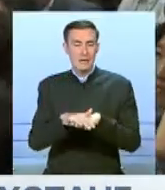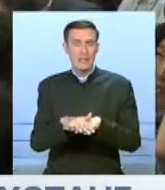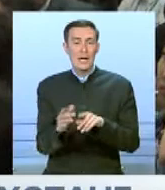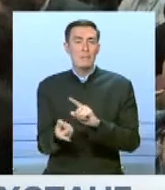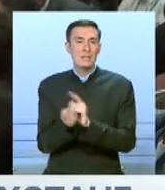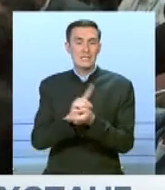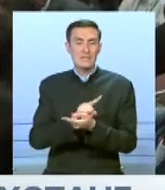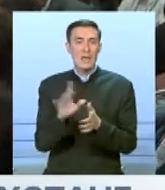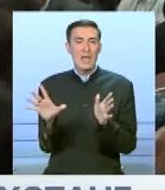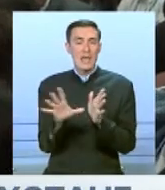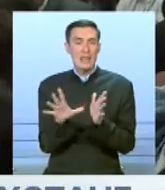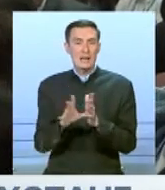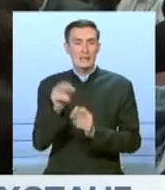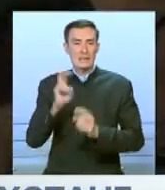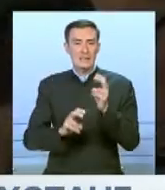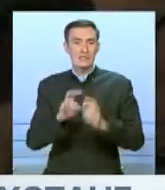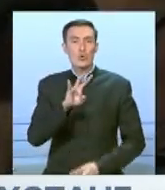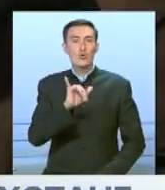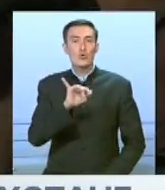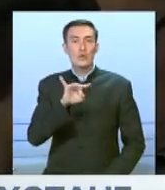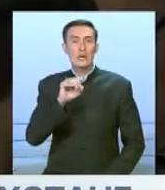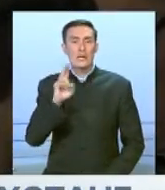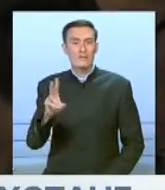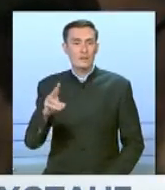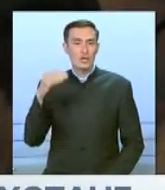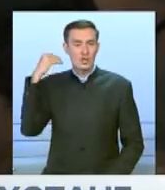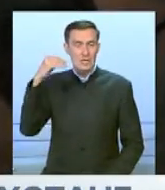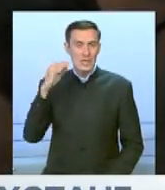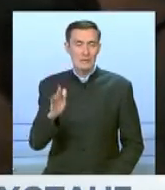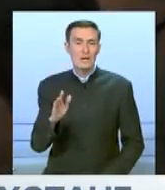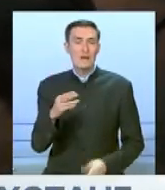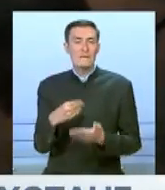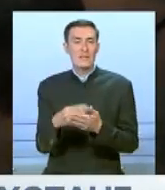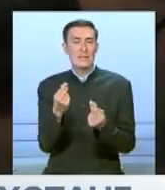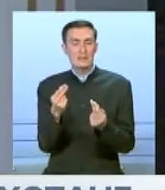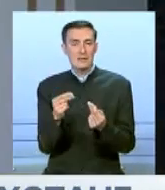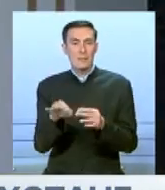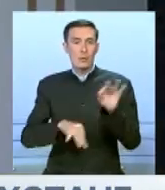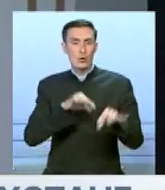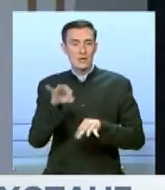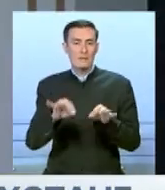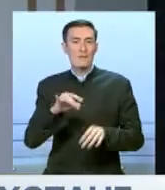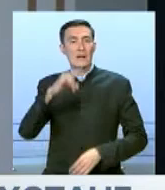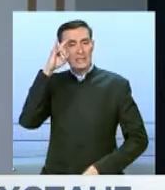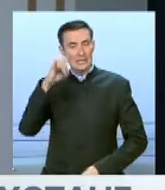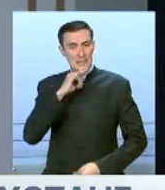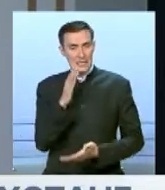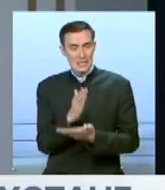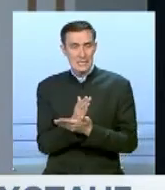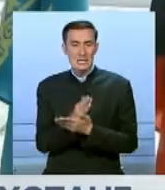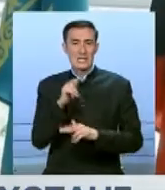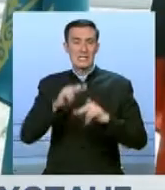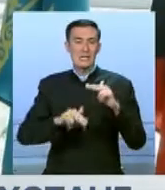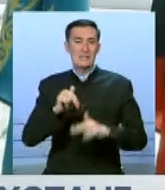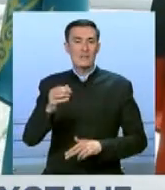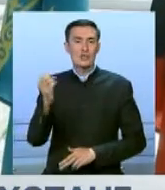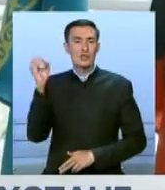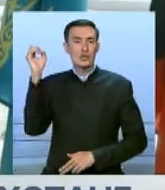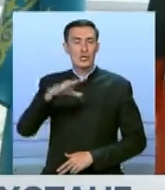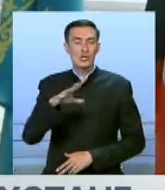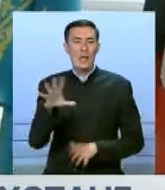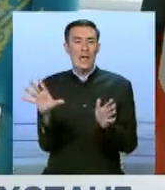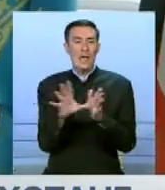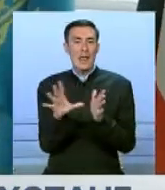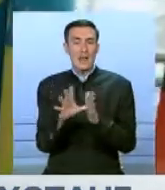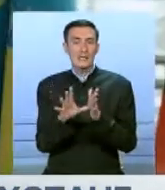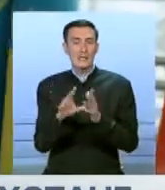модернизацию гидроэлектростанции Нурек в Таджикистане. Рассматривается финансирование нескольких проектов в Казахстане. Среди них строительство солнечной